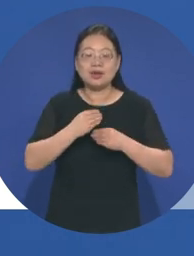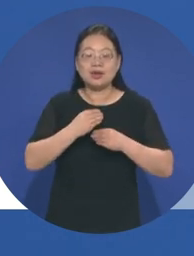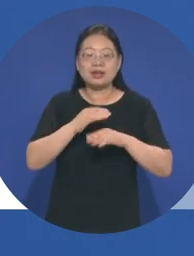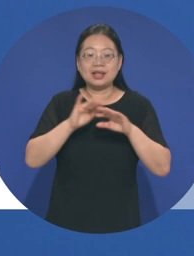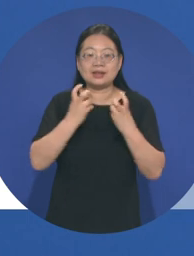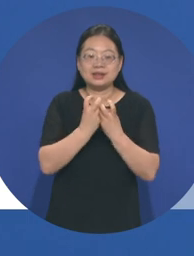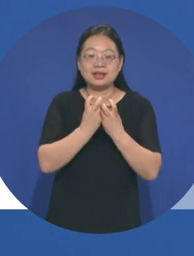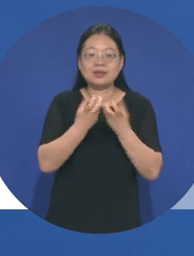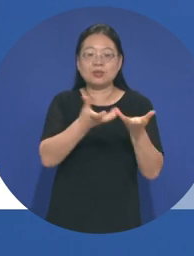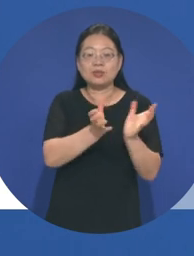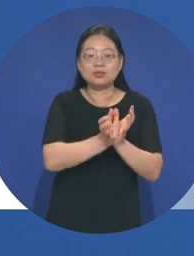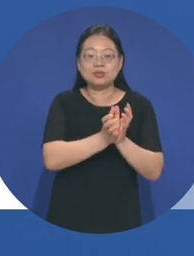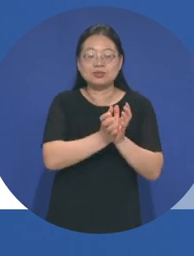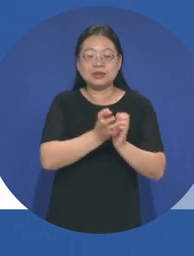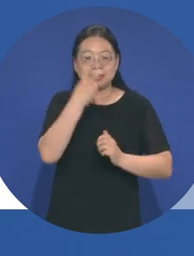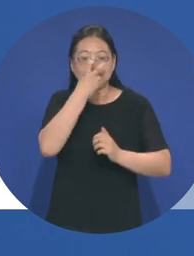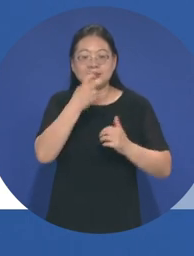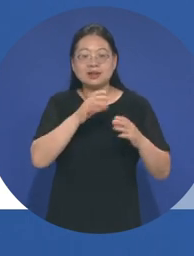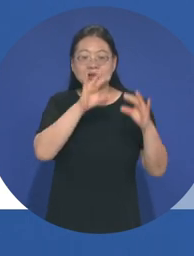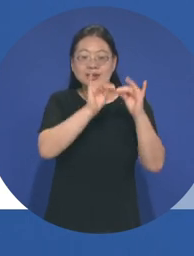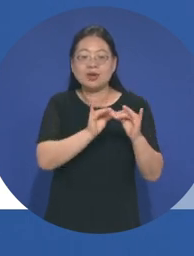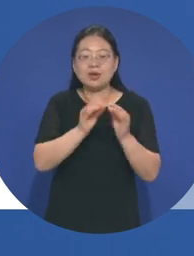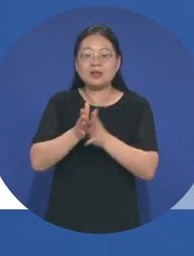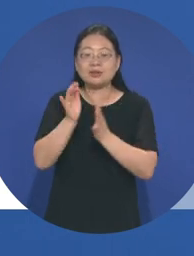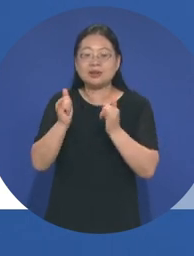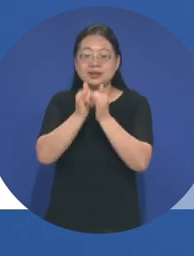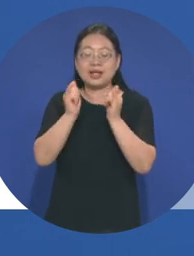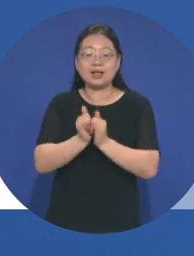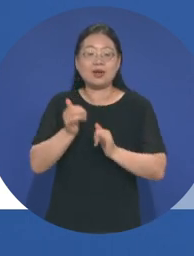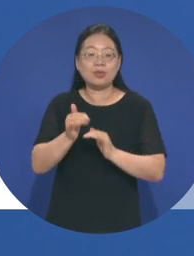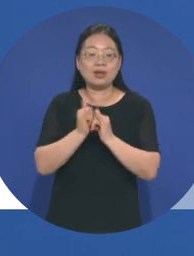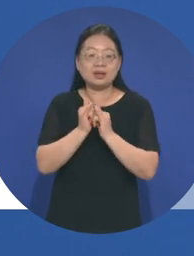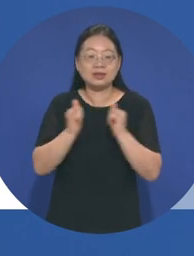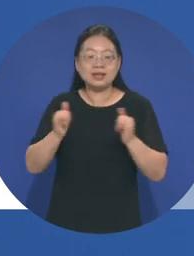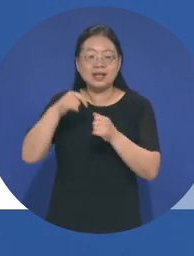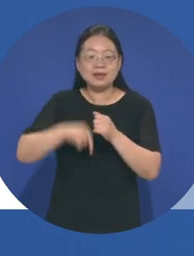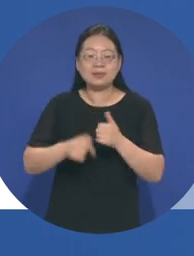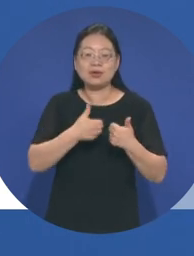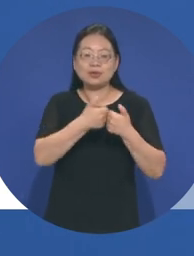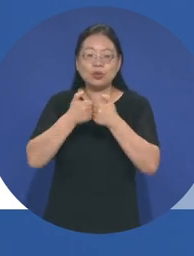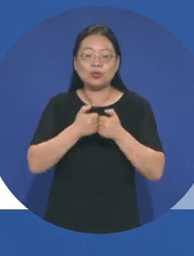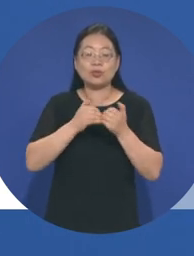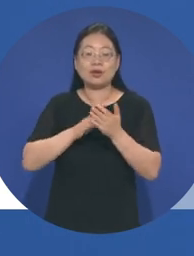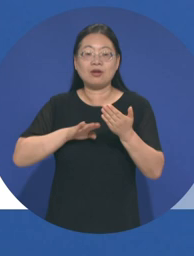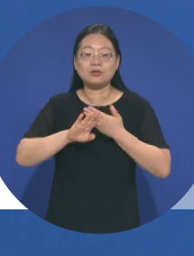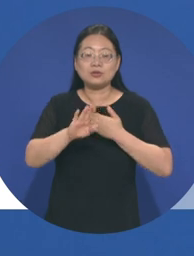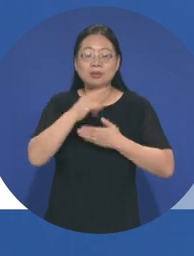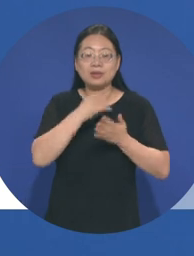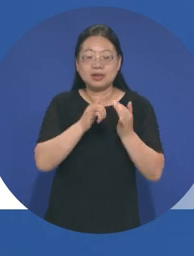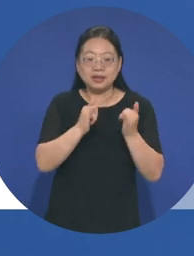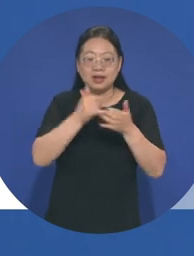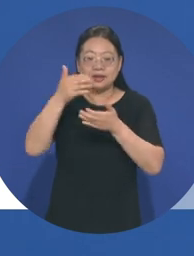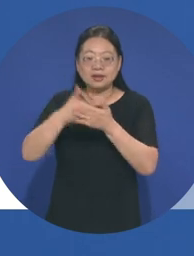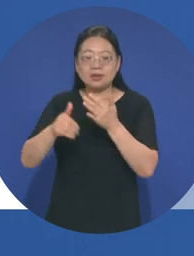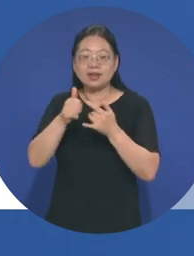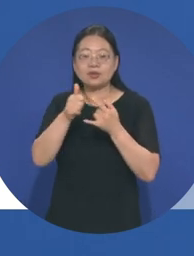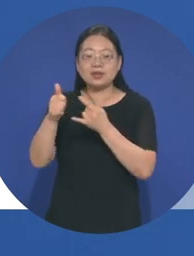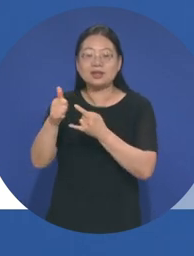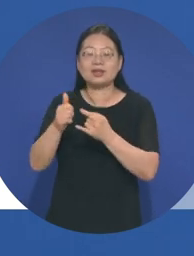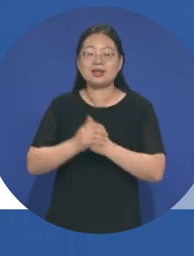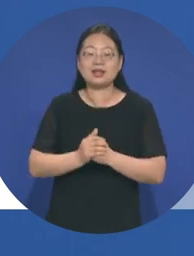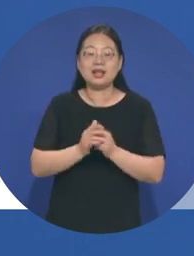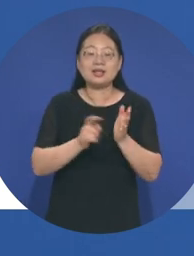재난안전대책본부의 심의와 의결, 시민사회 전문가들과의 심도 있는 논의를 거쳐 피해자와